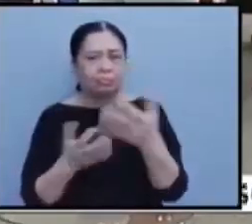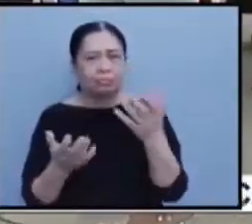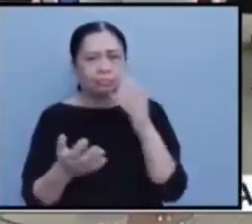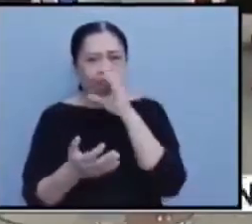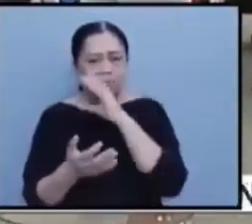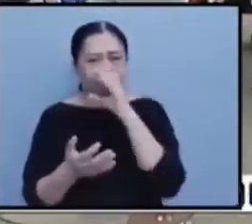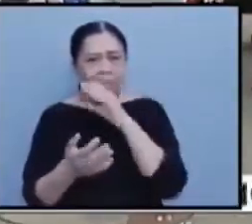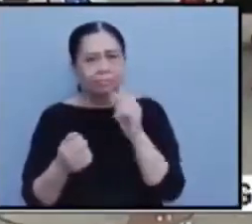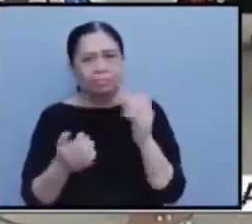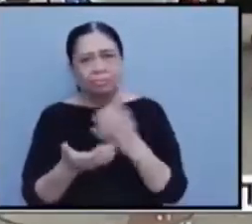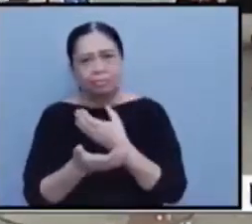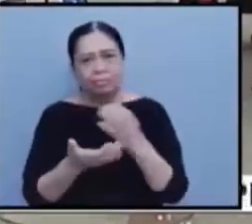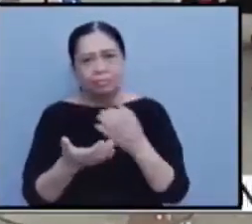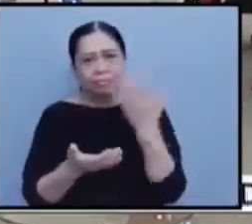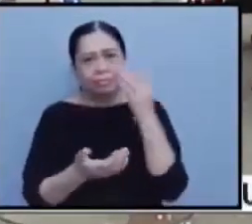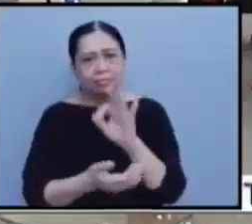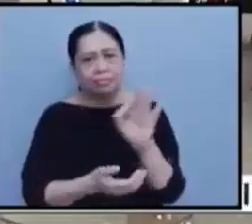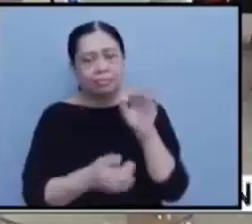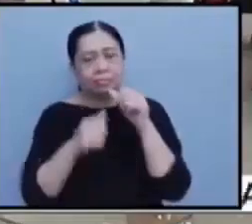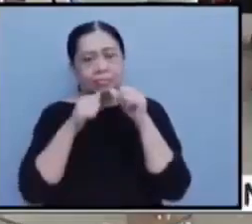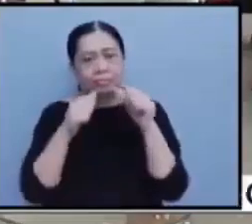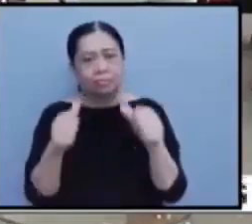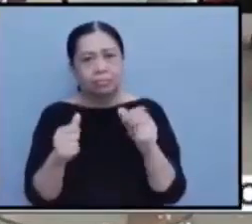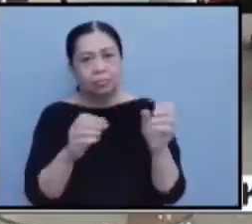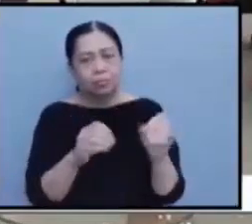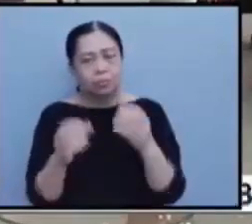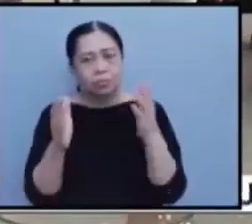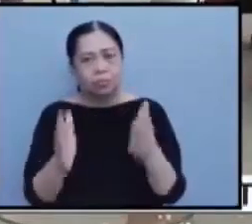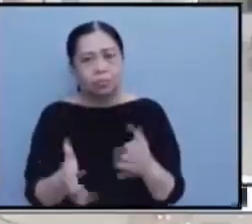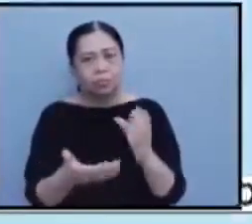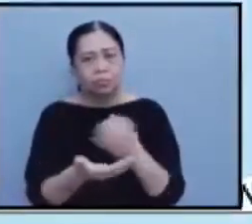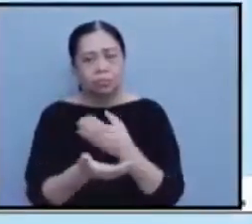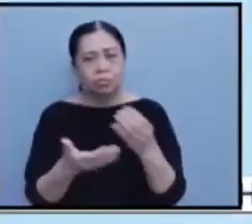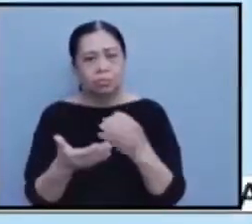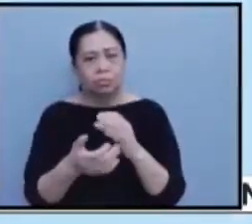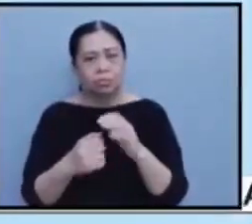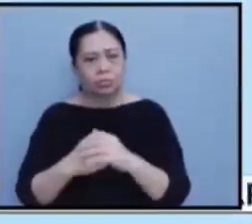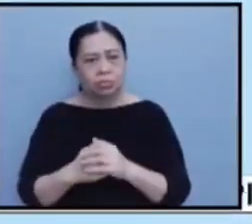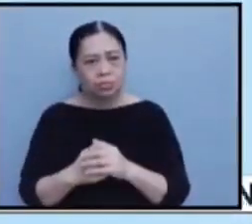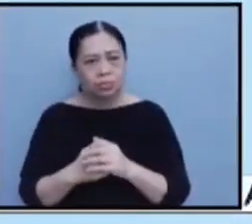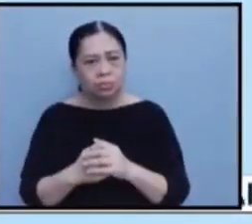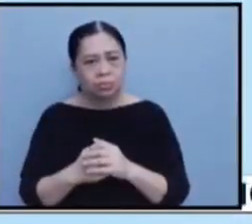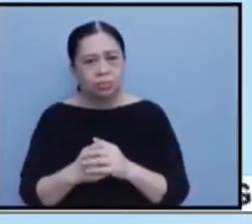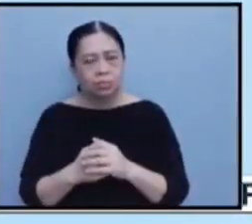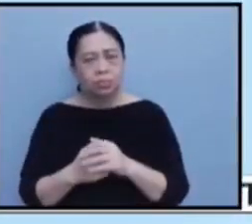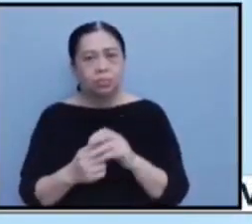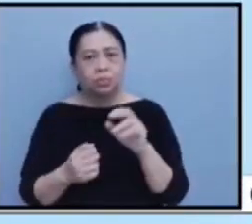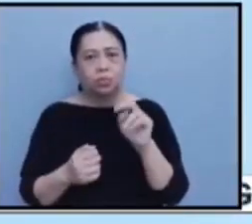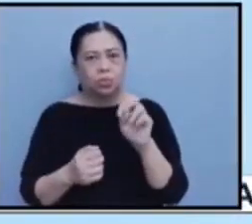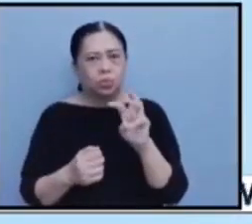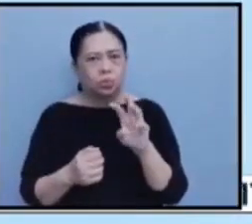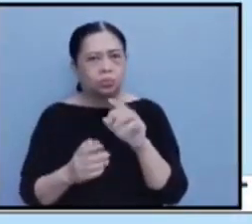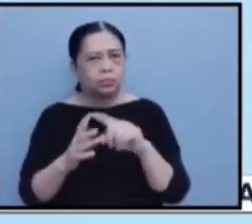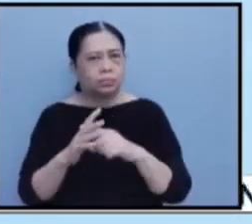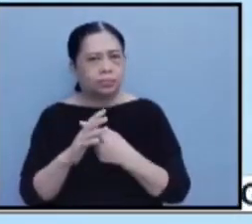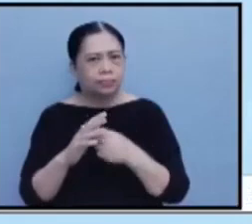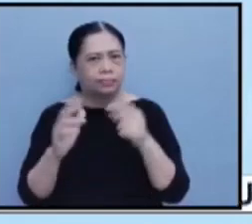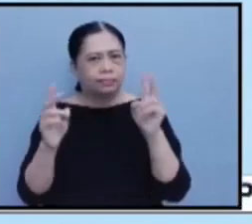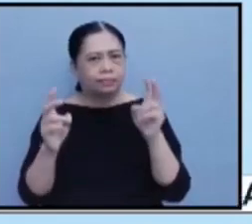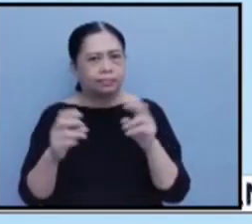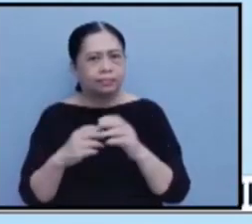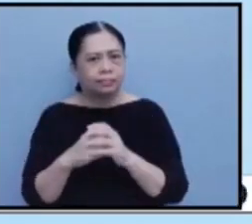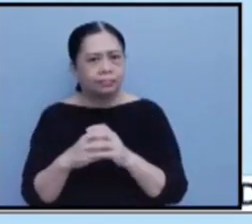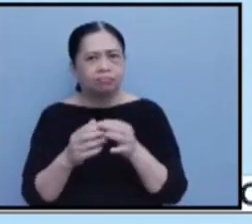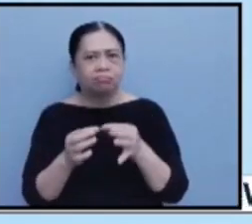lamang Biyernes, inanunsyo ng organizer ang concert na Awake, a New Beginning sa kanilang social media account na postpone